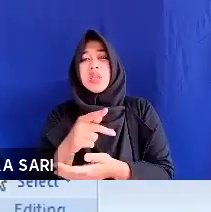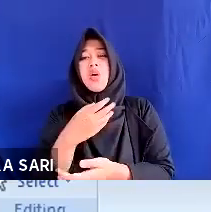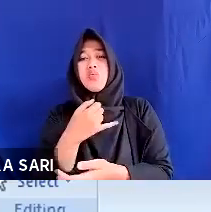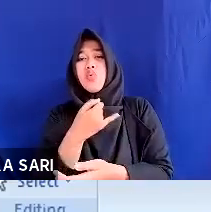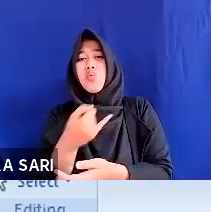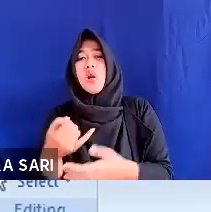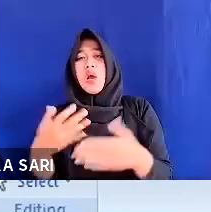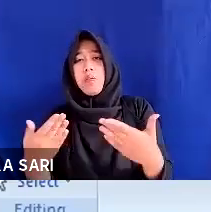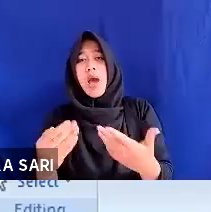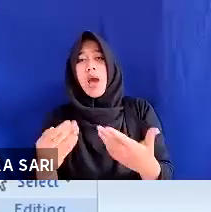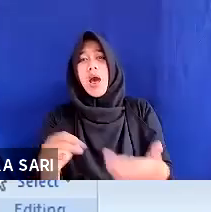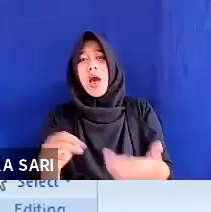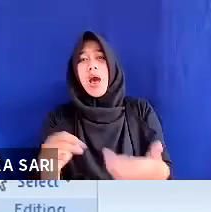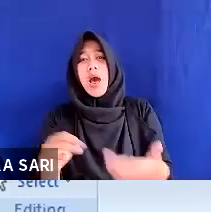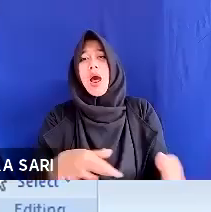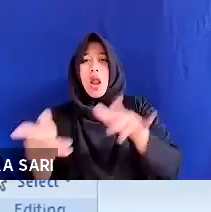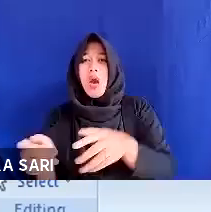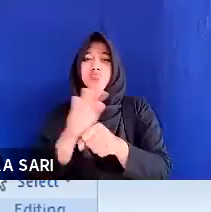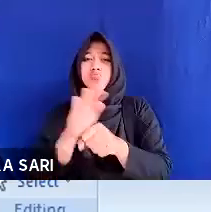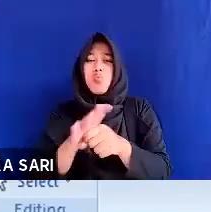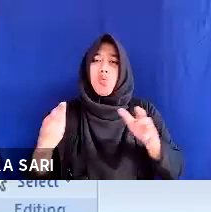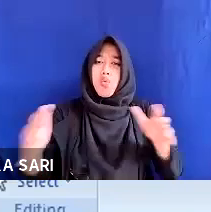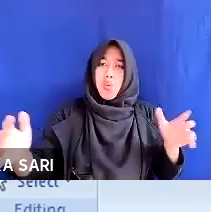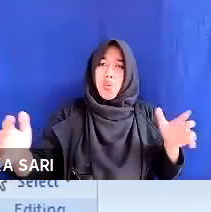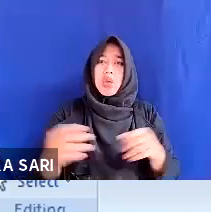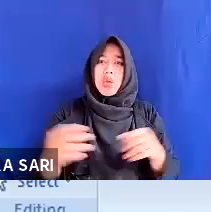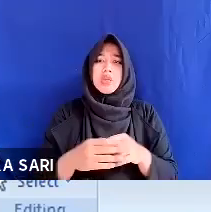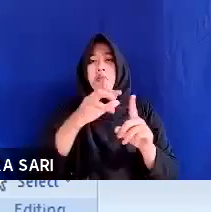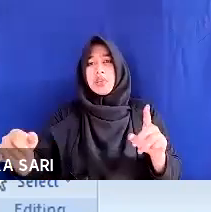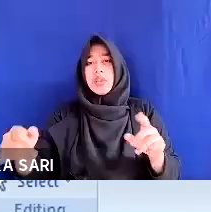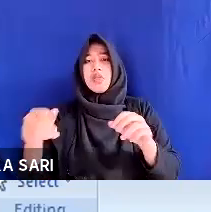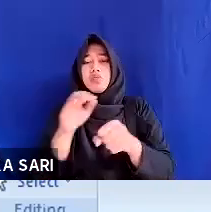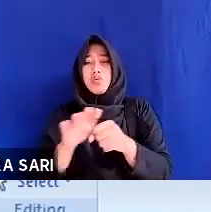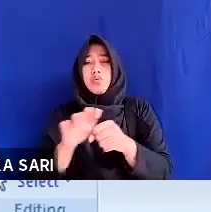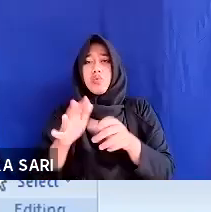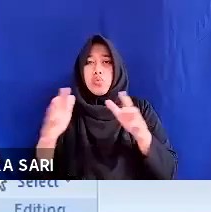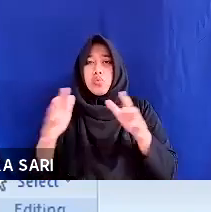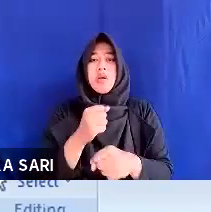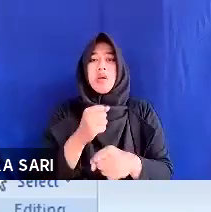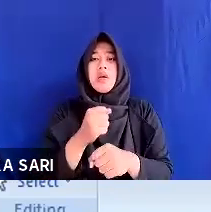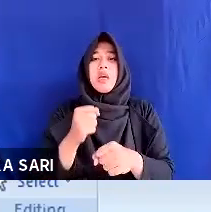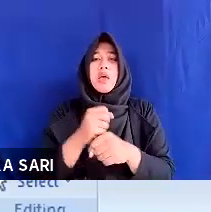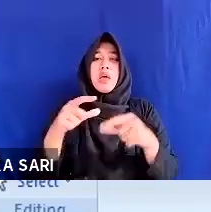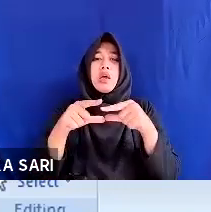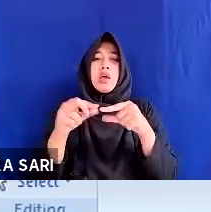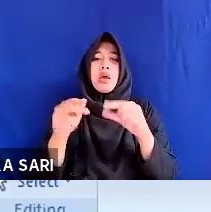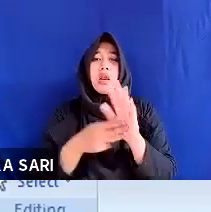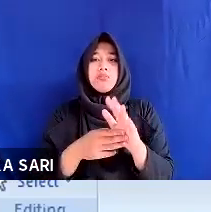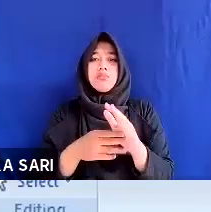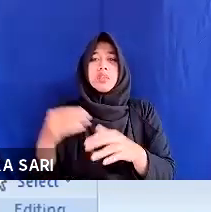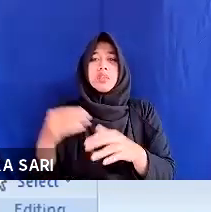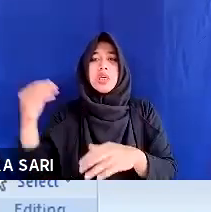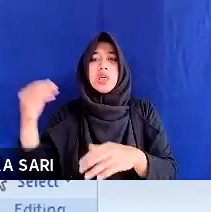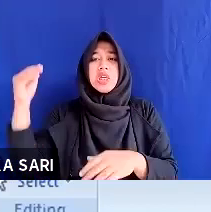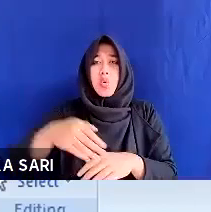kita sedemikian luas gitu. Garam juga masih impor. Dan ini 2019, kemana saja